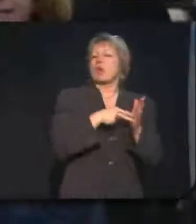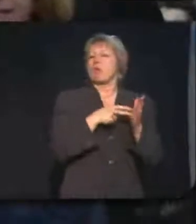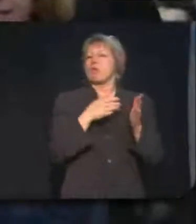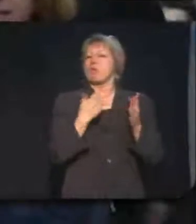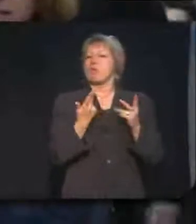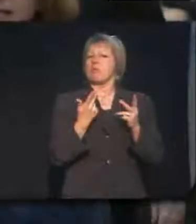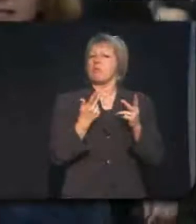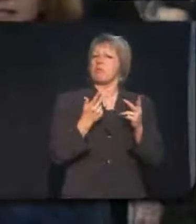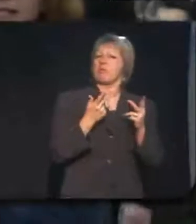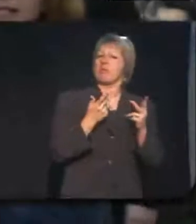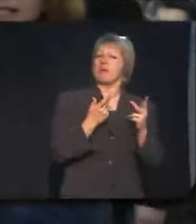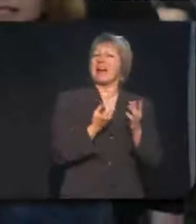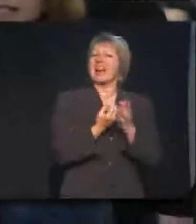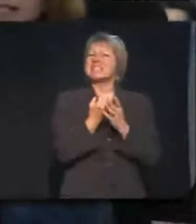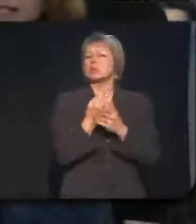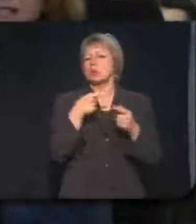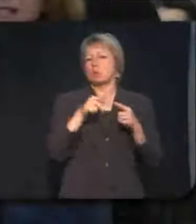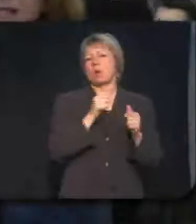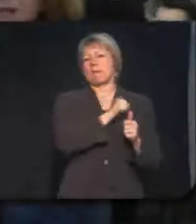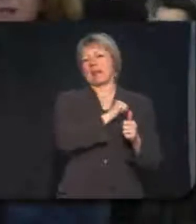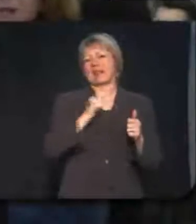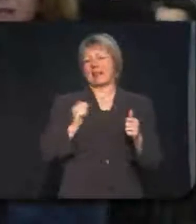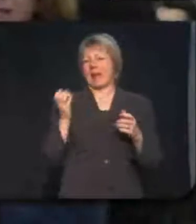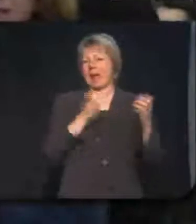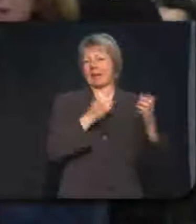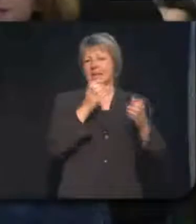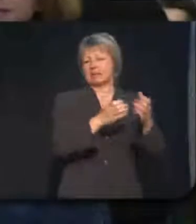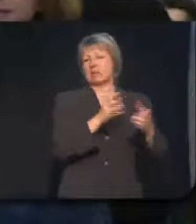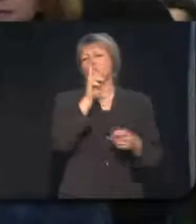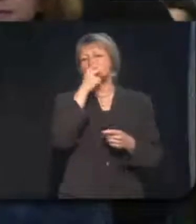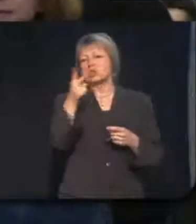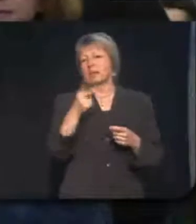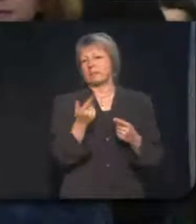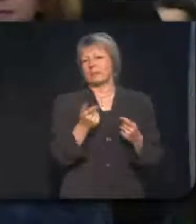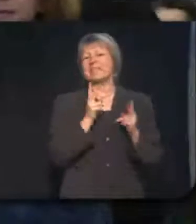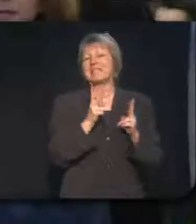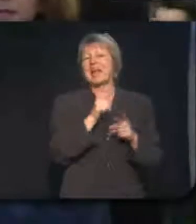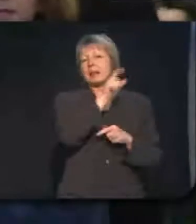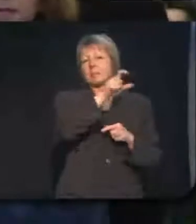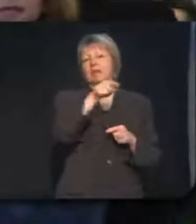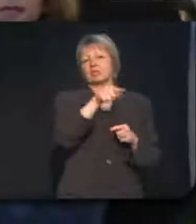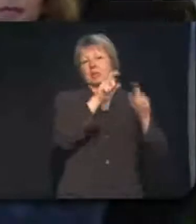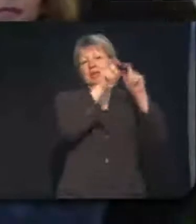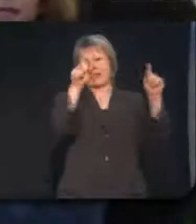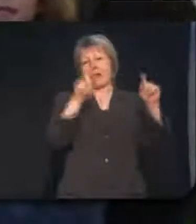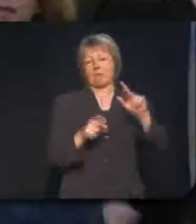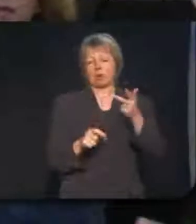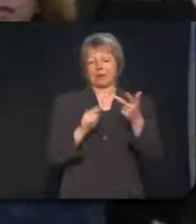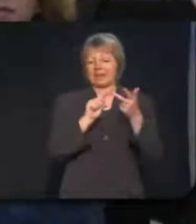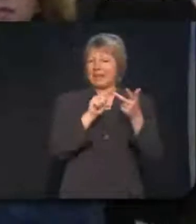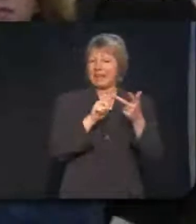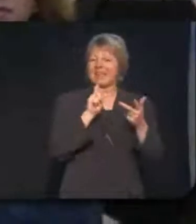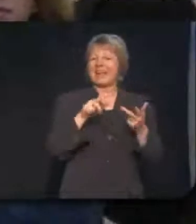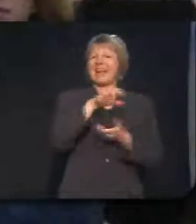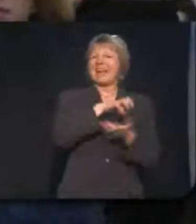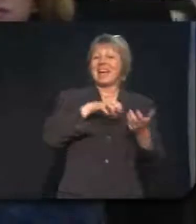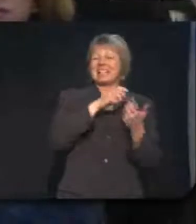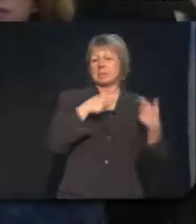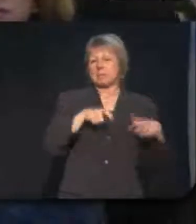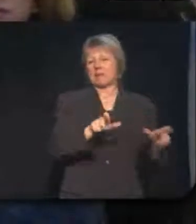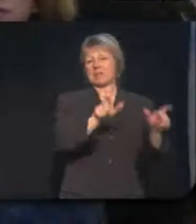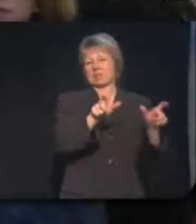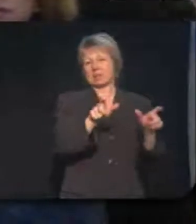das nächste ist zivile Krisenprävention und dass wir dafür einstehen